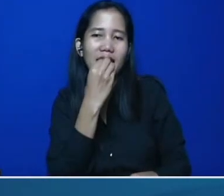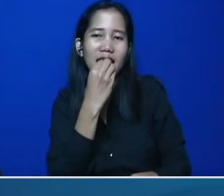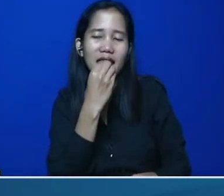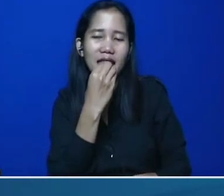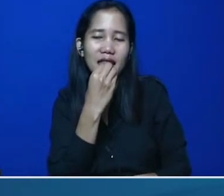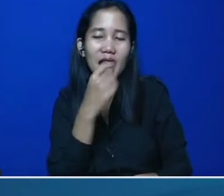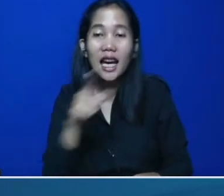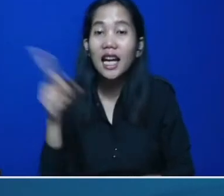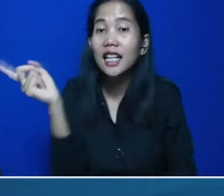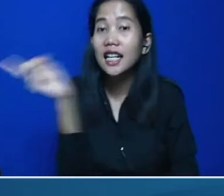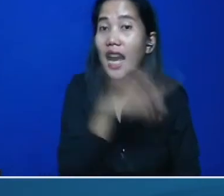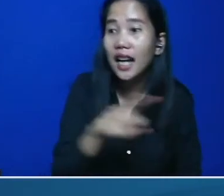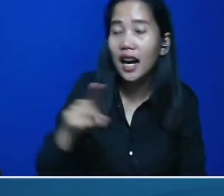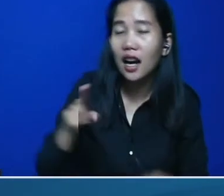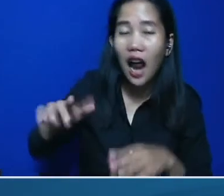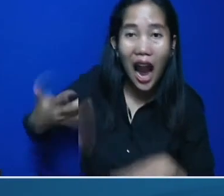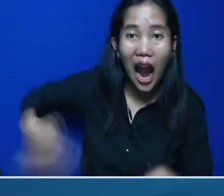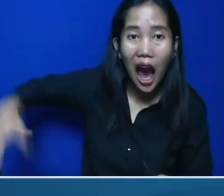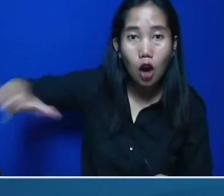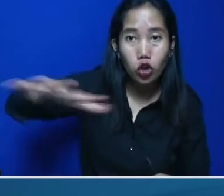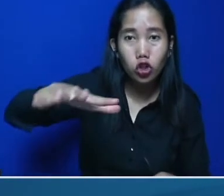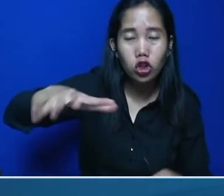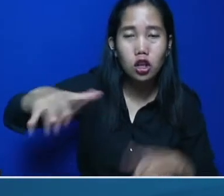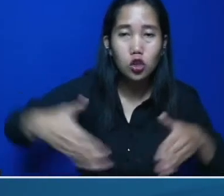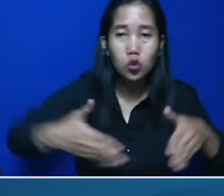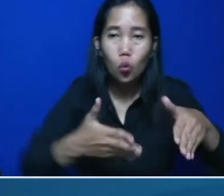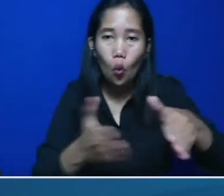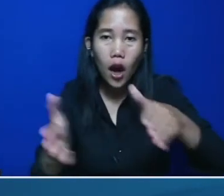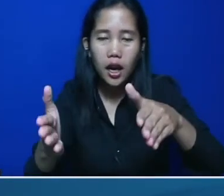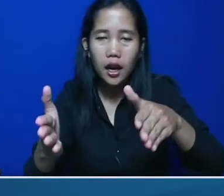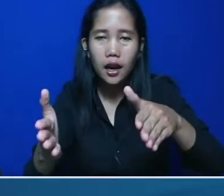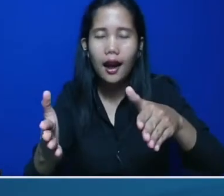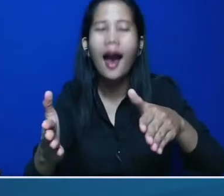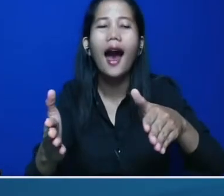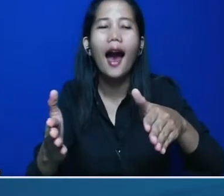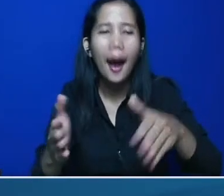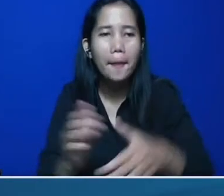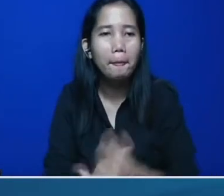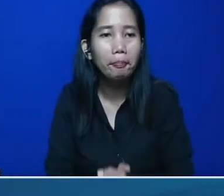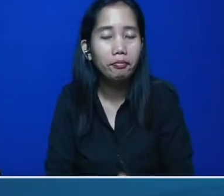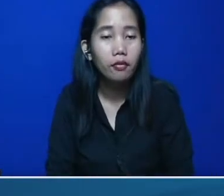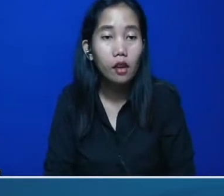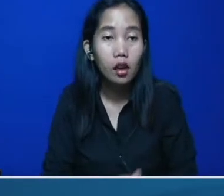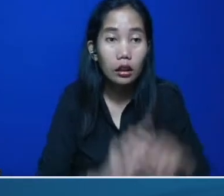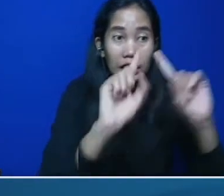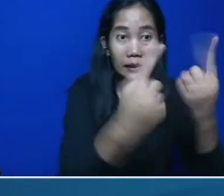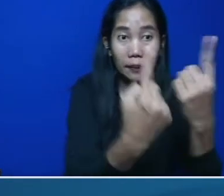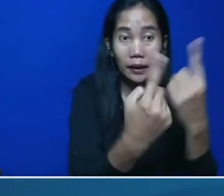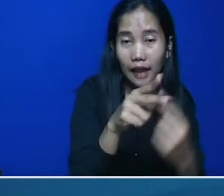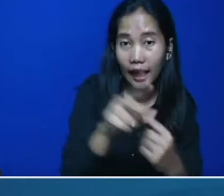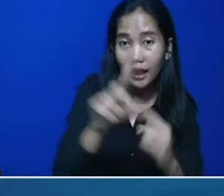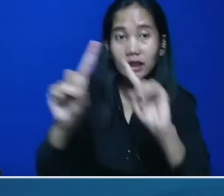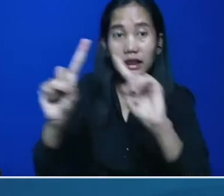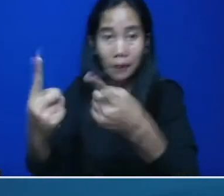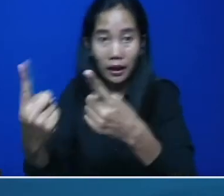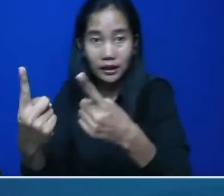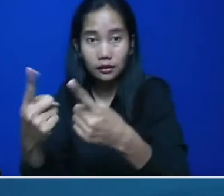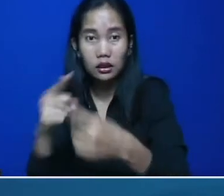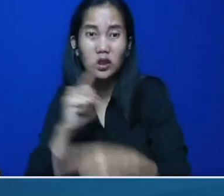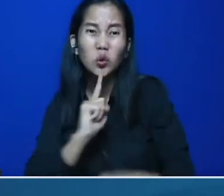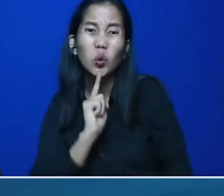kejijikan batin sesungguhnya harus Hai semuanya Itu kejijikan bagimu